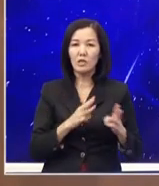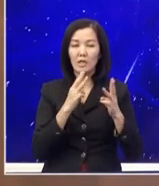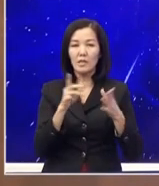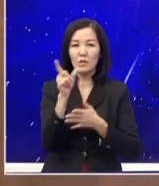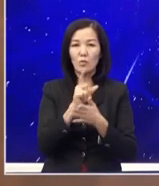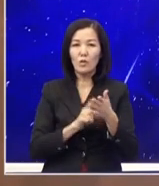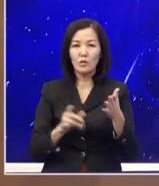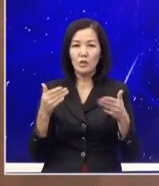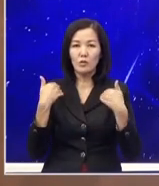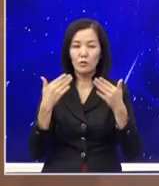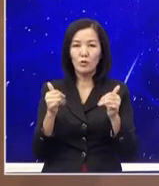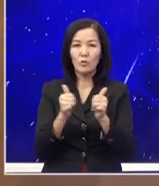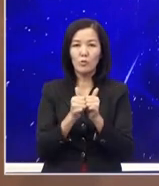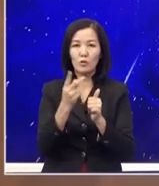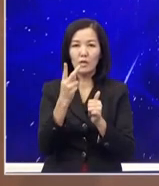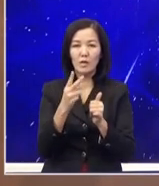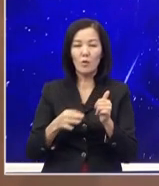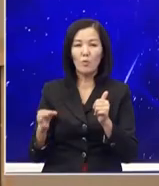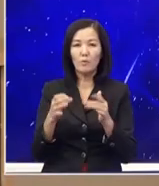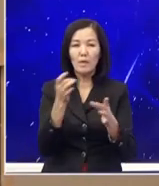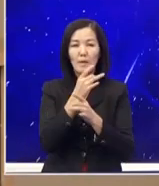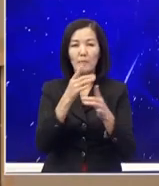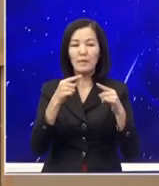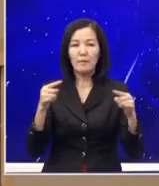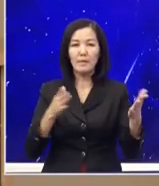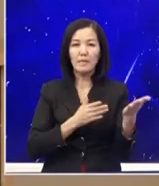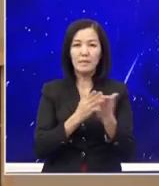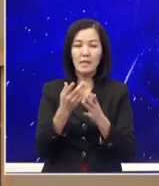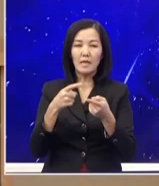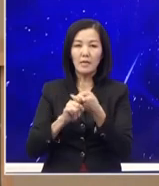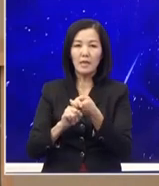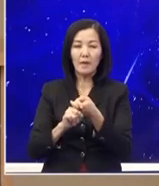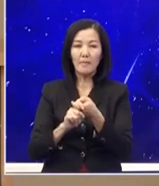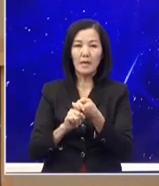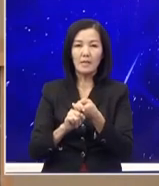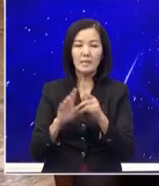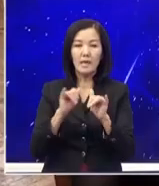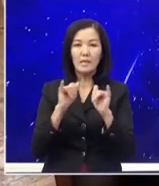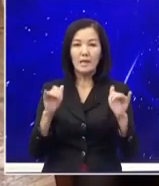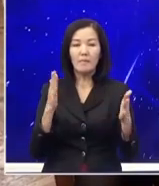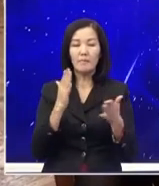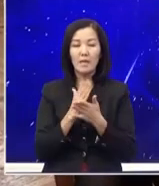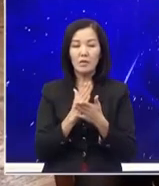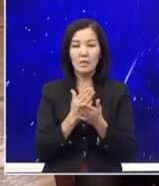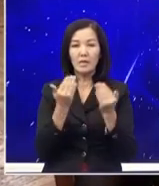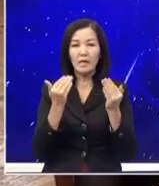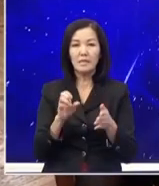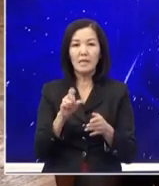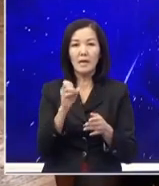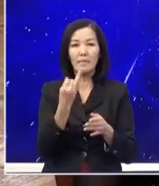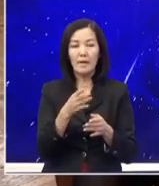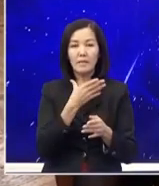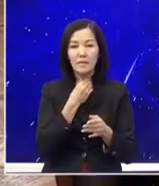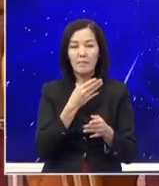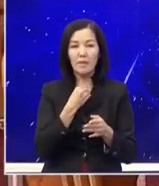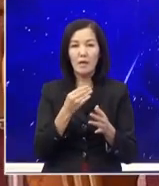өлеңмен танытты. Көршілес жатқан екі облыстың мәдениет пен басқа салаларда да бір-біріне қолдау танытып келе жатқандығы тұрғысында сөз өрбітті. Абай елі келген